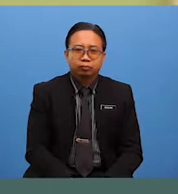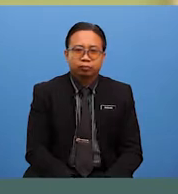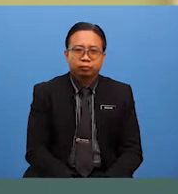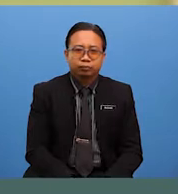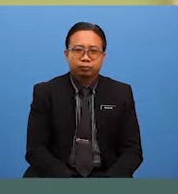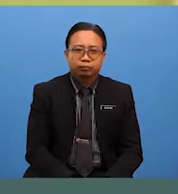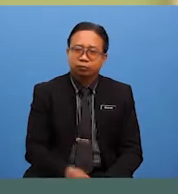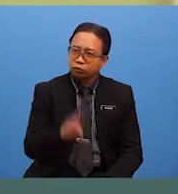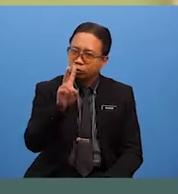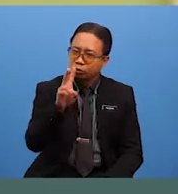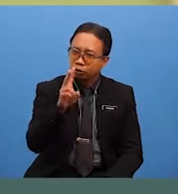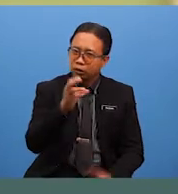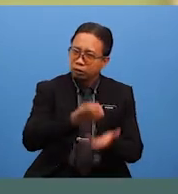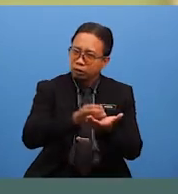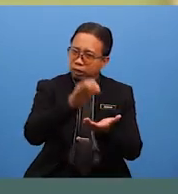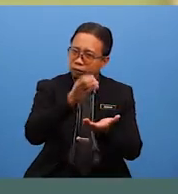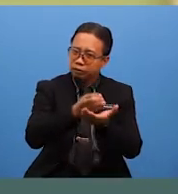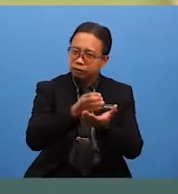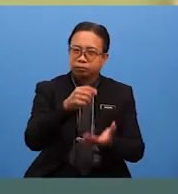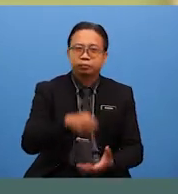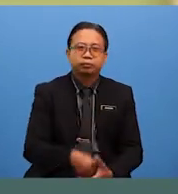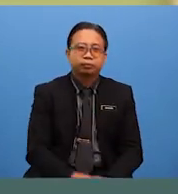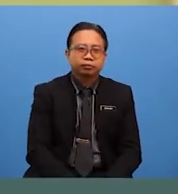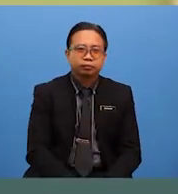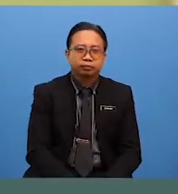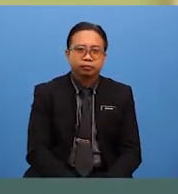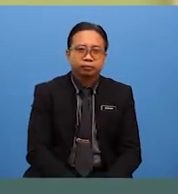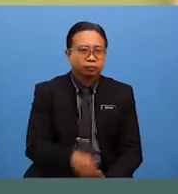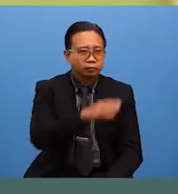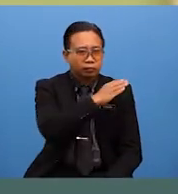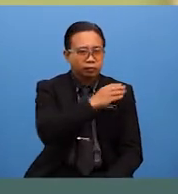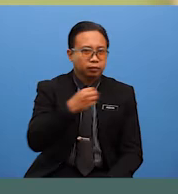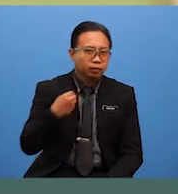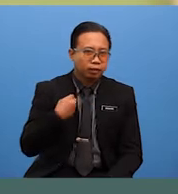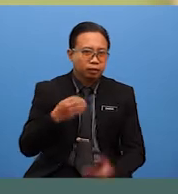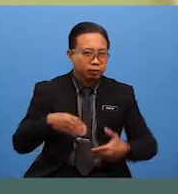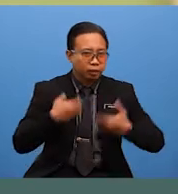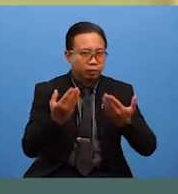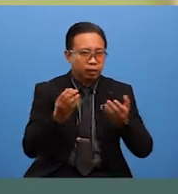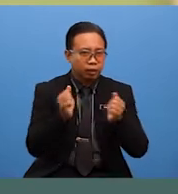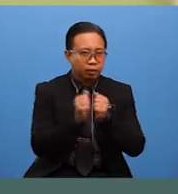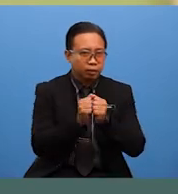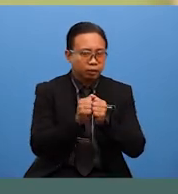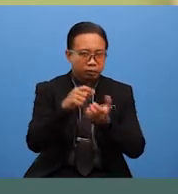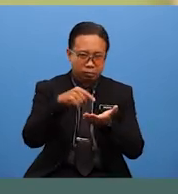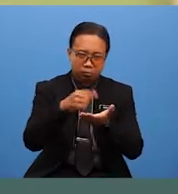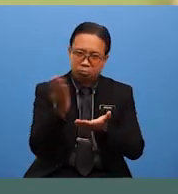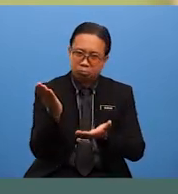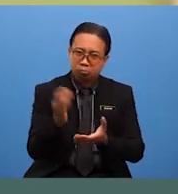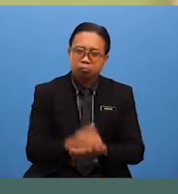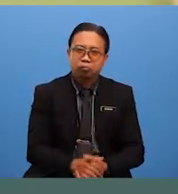dua gelas ini dan bagaimana pula dengan ini